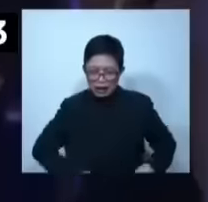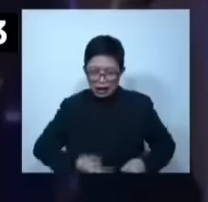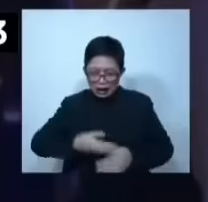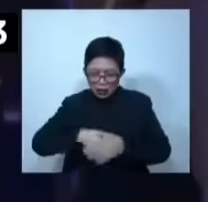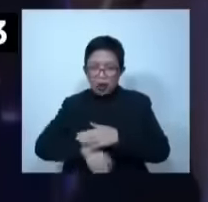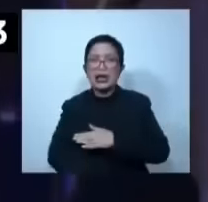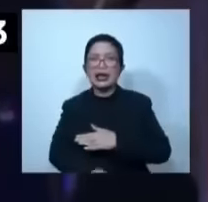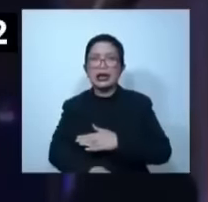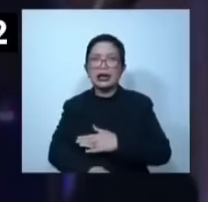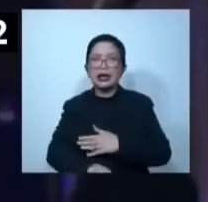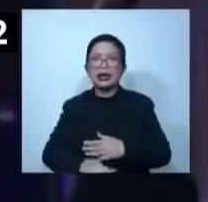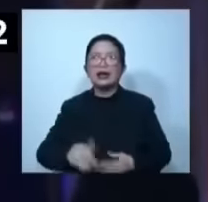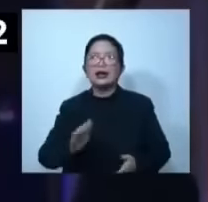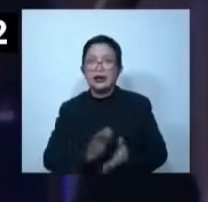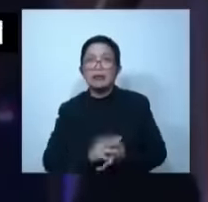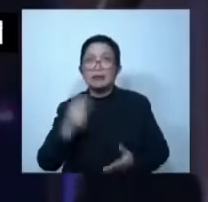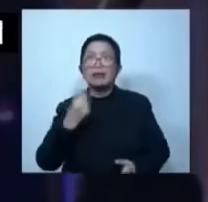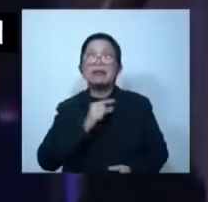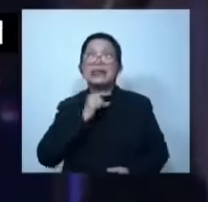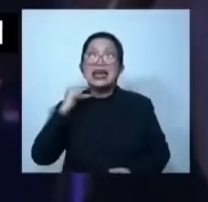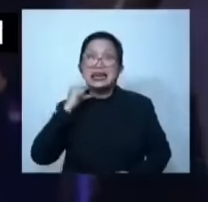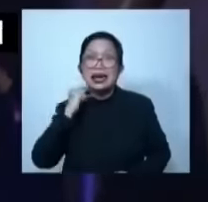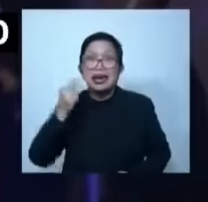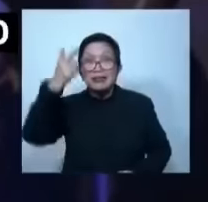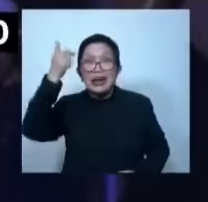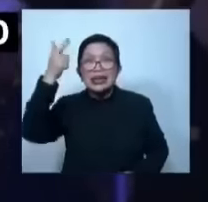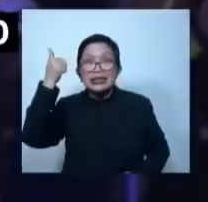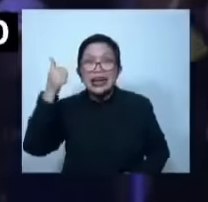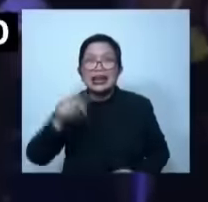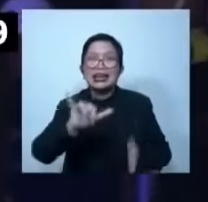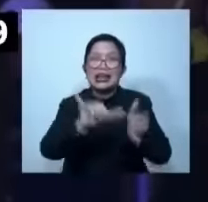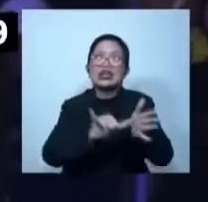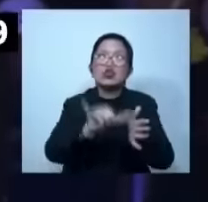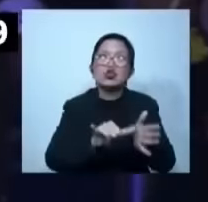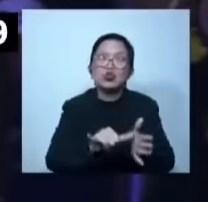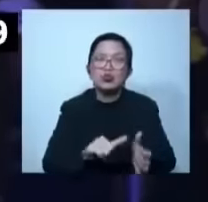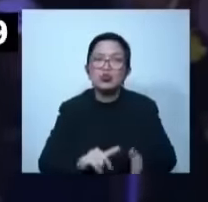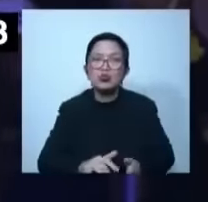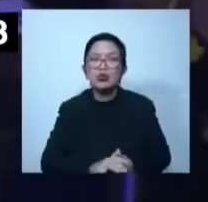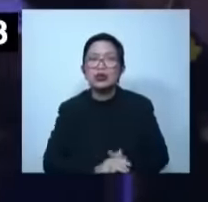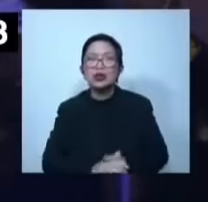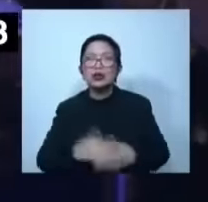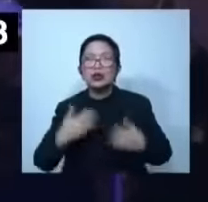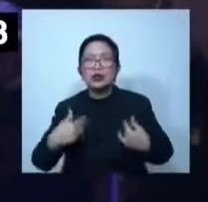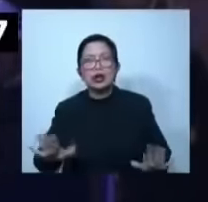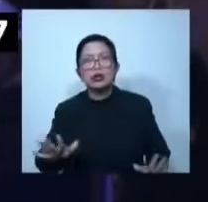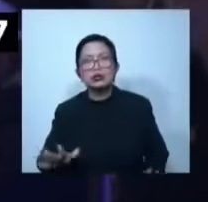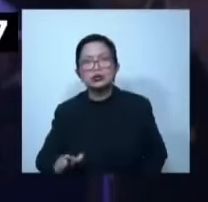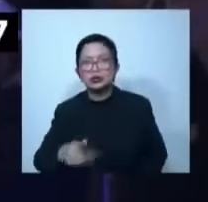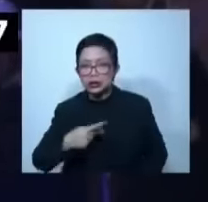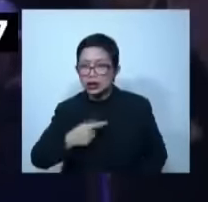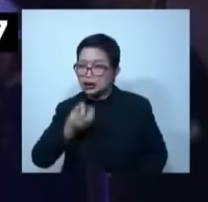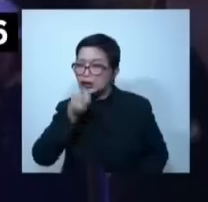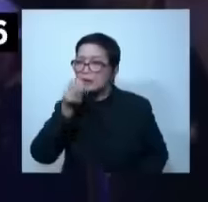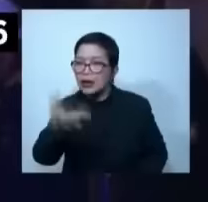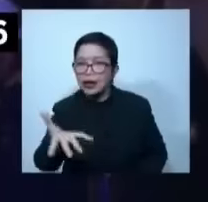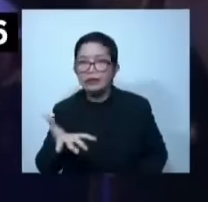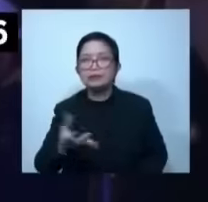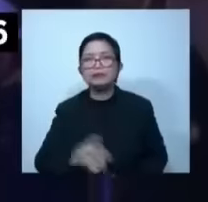dia belajar dari YouTube. Sesuatu hak kesehatan yang tidak bisa didapat. Maka kita sampaikan